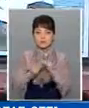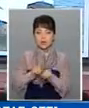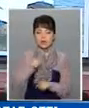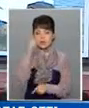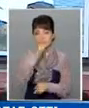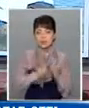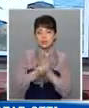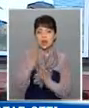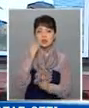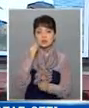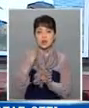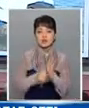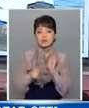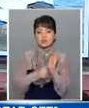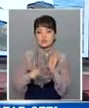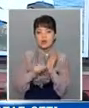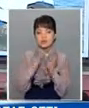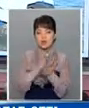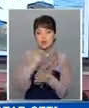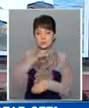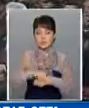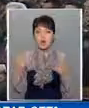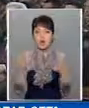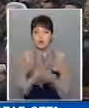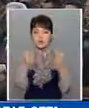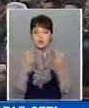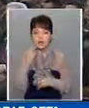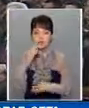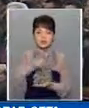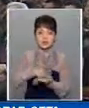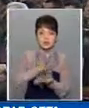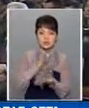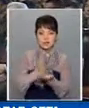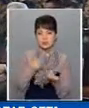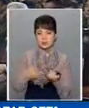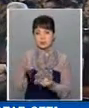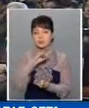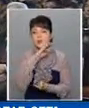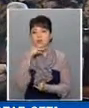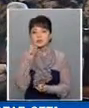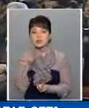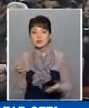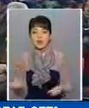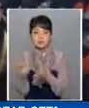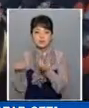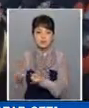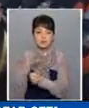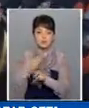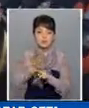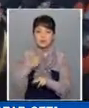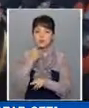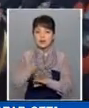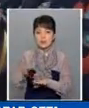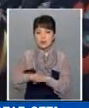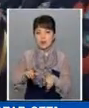бері Алматыда 676 өрт тіркелген. Соның барлығын өрт сөндірушілер дер кезінде ауыздықтап, талай адамның өміріне араша болды. Қандай қиыншылыққа